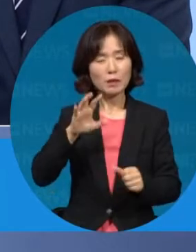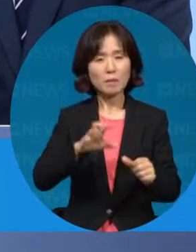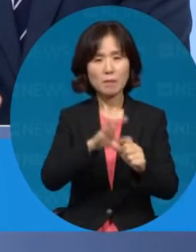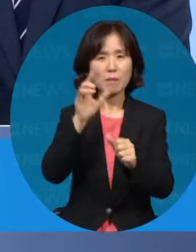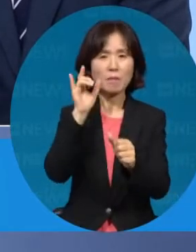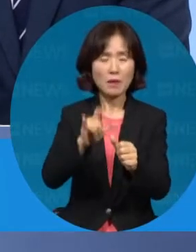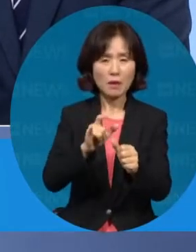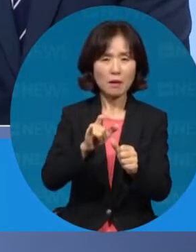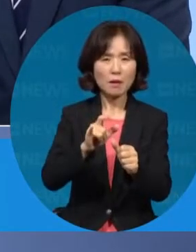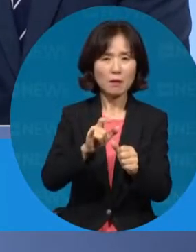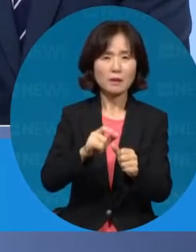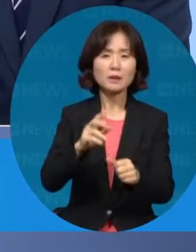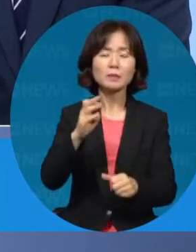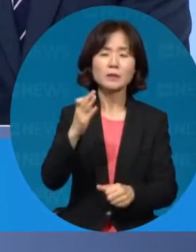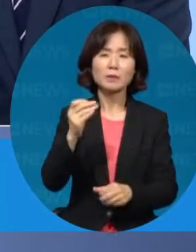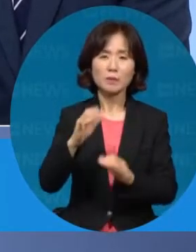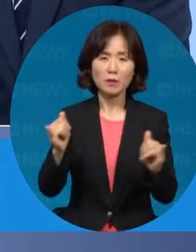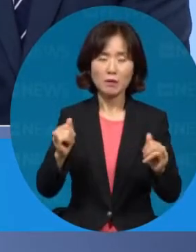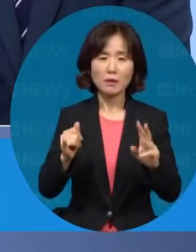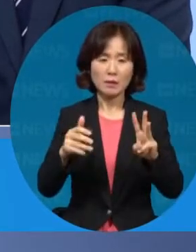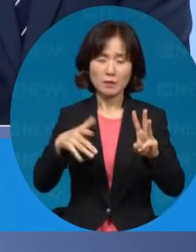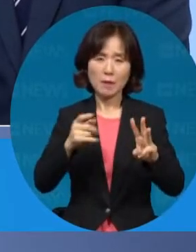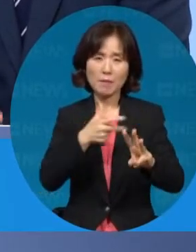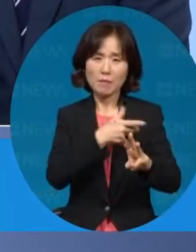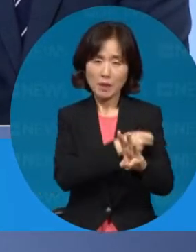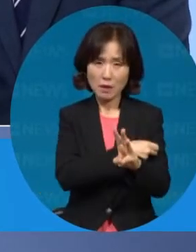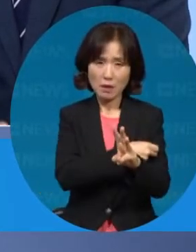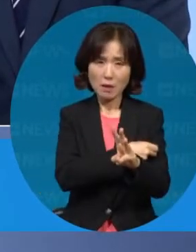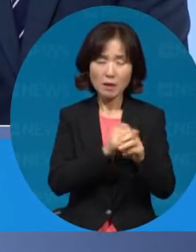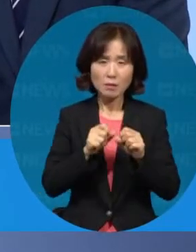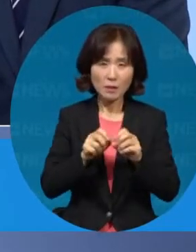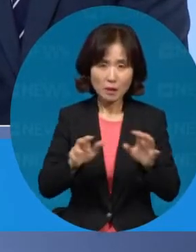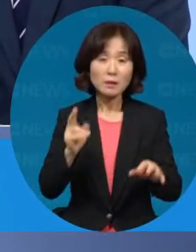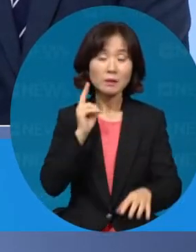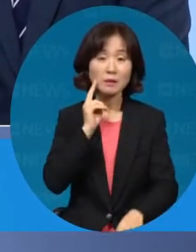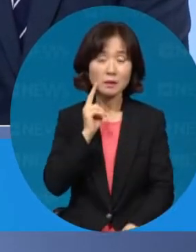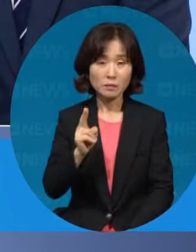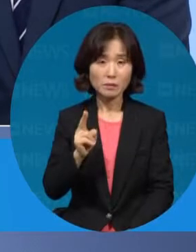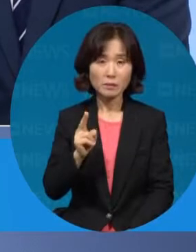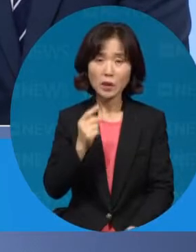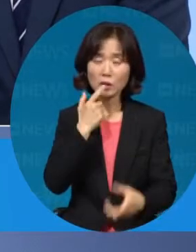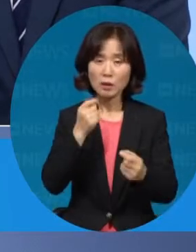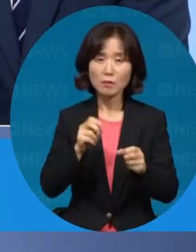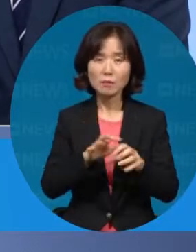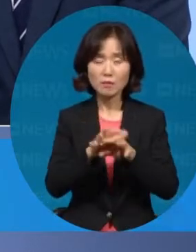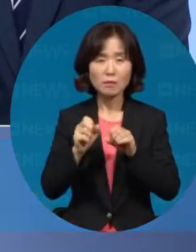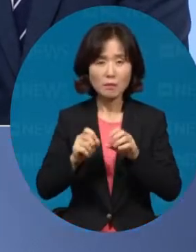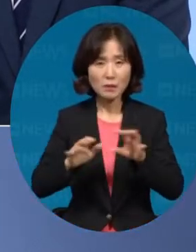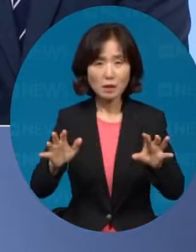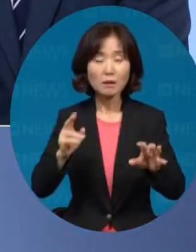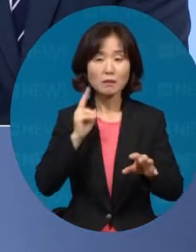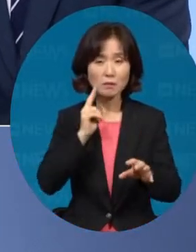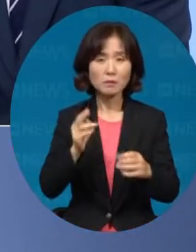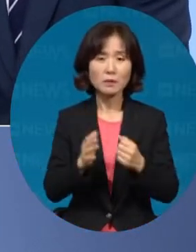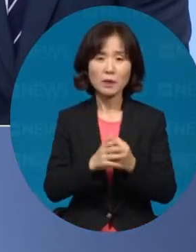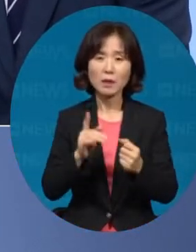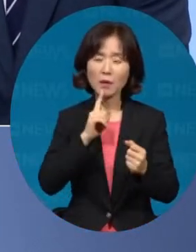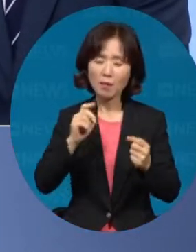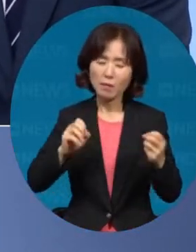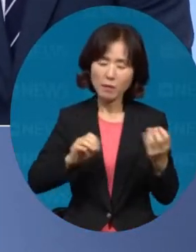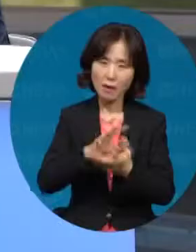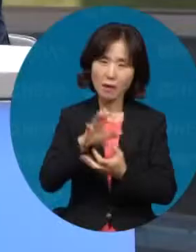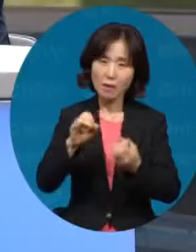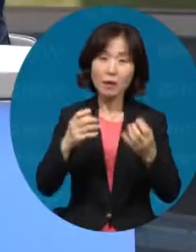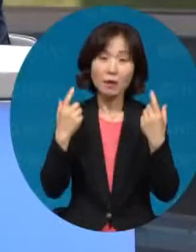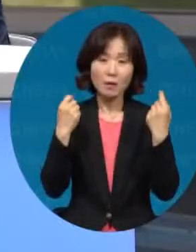이구요 또 3차 접종 까지 시작할 만큼 확산 3가 심각해지고 있습니다 이전 확산 3가 심각한 만큼 논란도 당분간